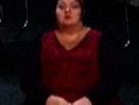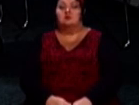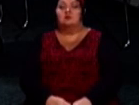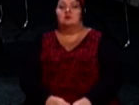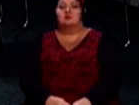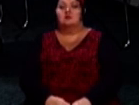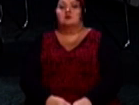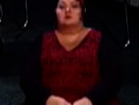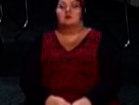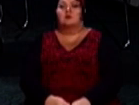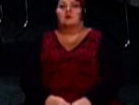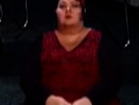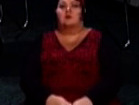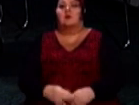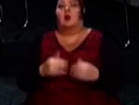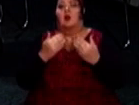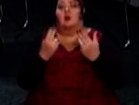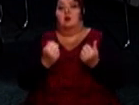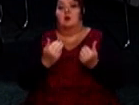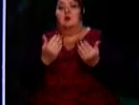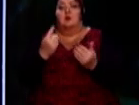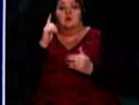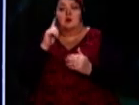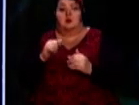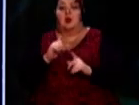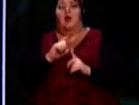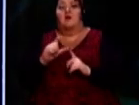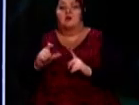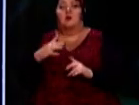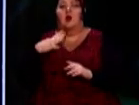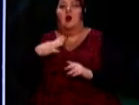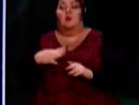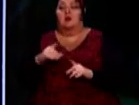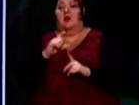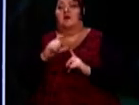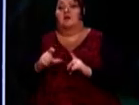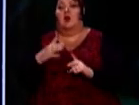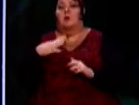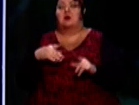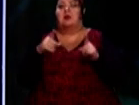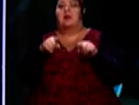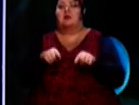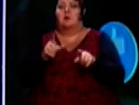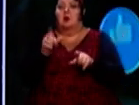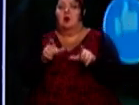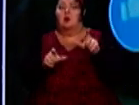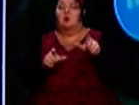Запитання прозвучало від Юлії Петушенської. Так, ви знаєте, я думаю, що відповісти прийдеться. І відповісти прийдеться тим людям, які